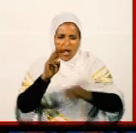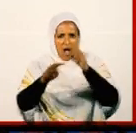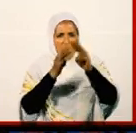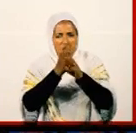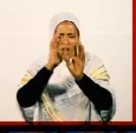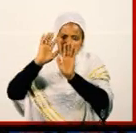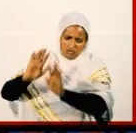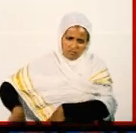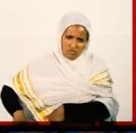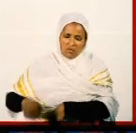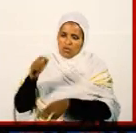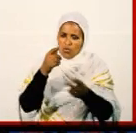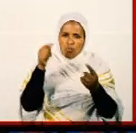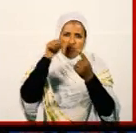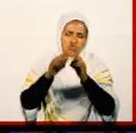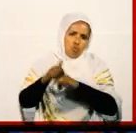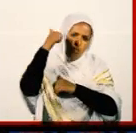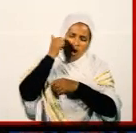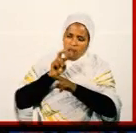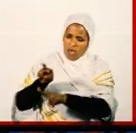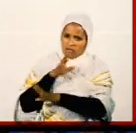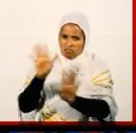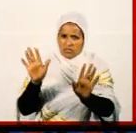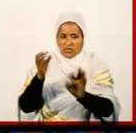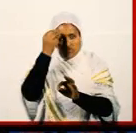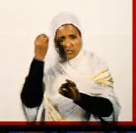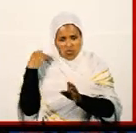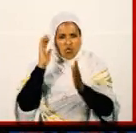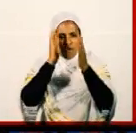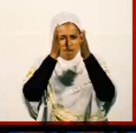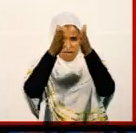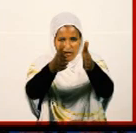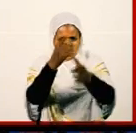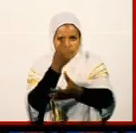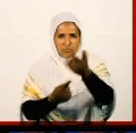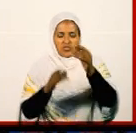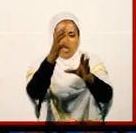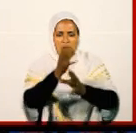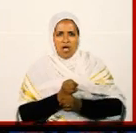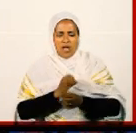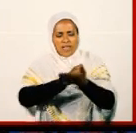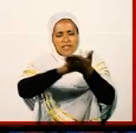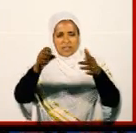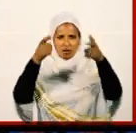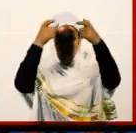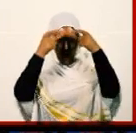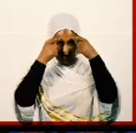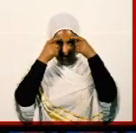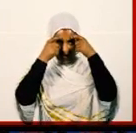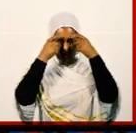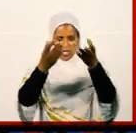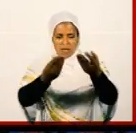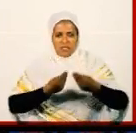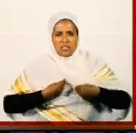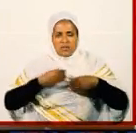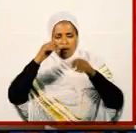እንደተባለው የኋላችን እየረሳን ወደፊታችን ብቻ ልንቀበለው ወዳለው የጽድቅ አክሊል ሊሰጠን ወዳለው በረከት ሁሉ ራሳችን አዘጋጅተን